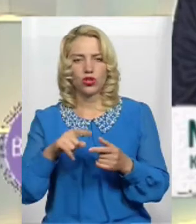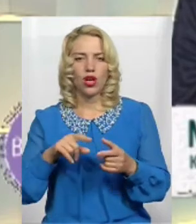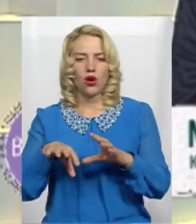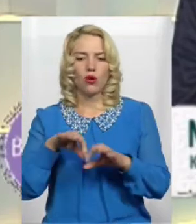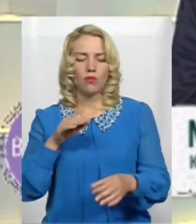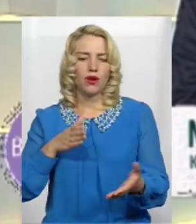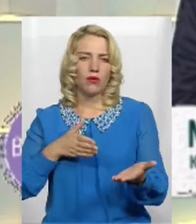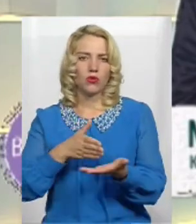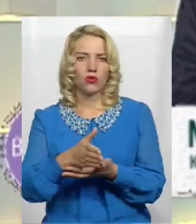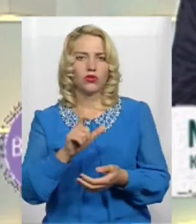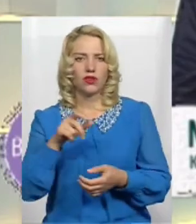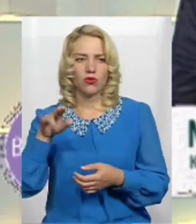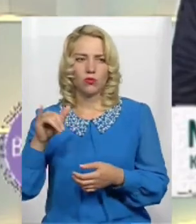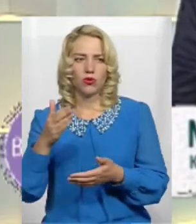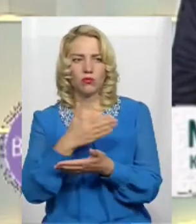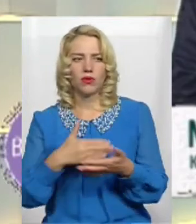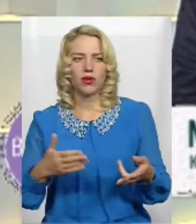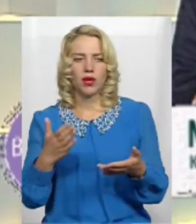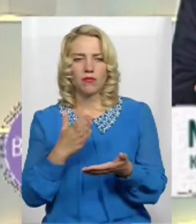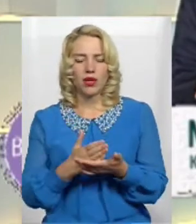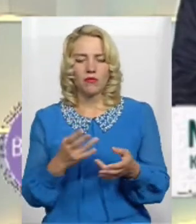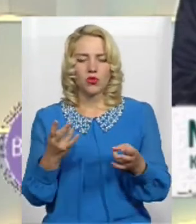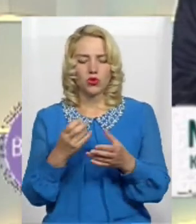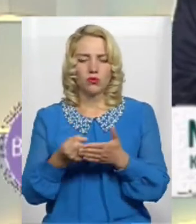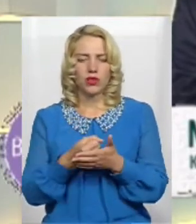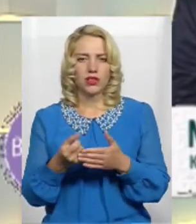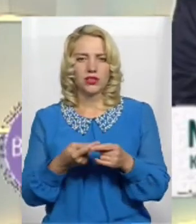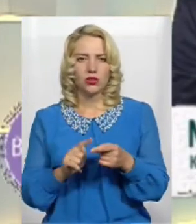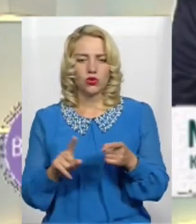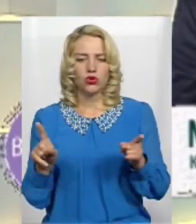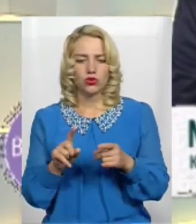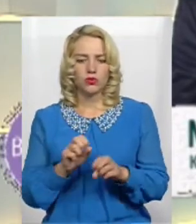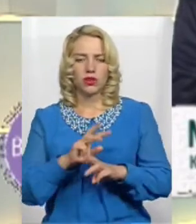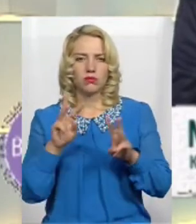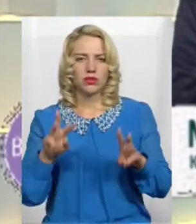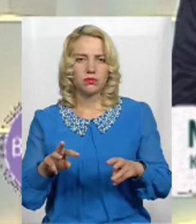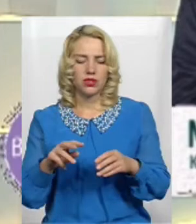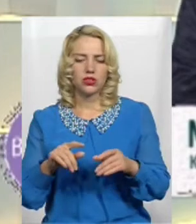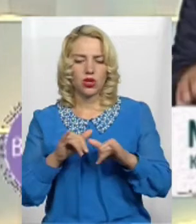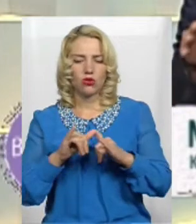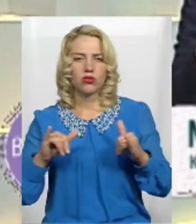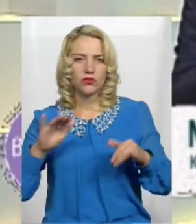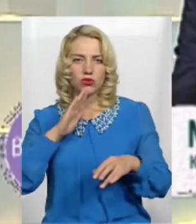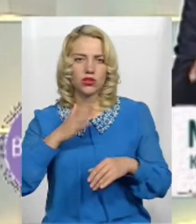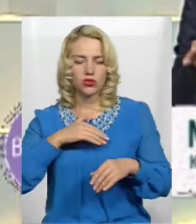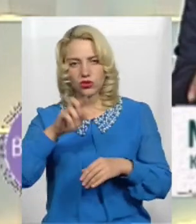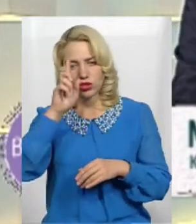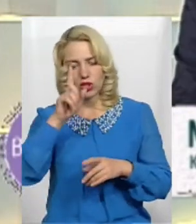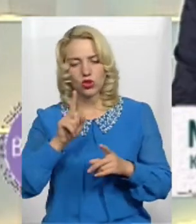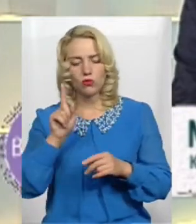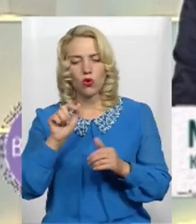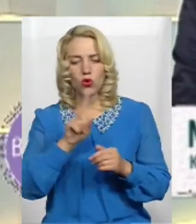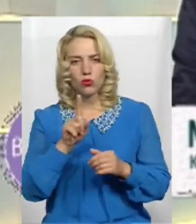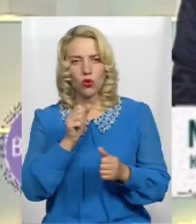Європу», ми маємо дійсно добитись того і забезпечити економічний розвиток нашої держави, щоб принаймні